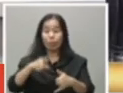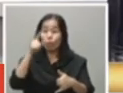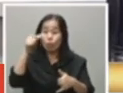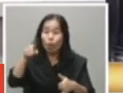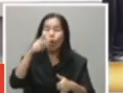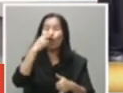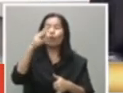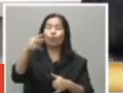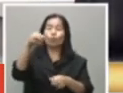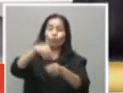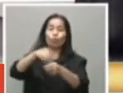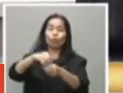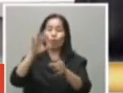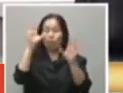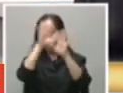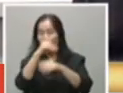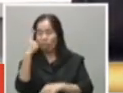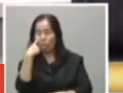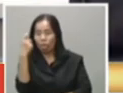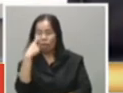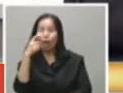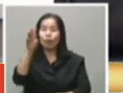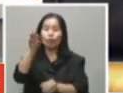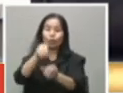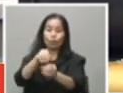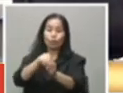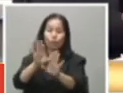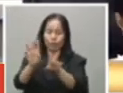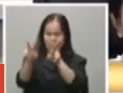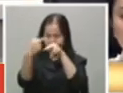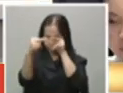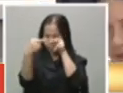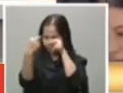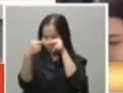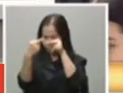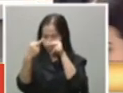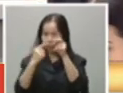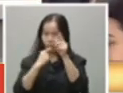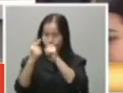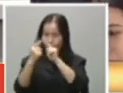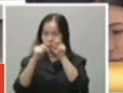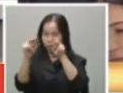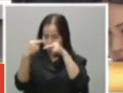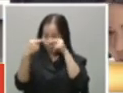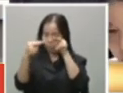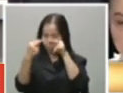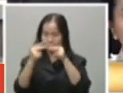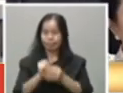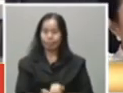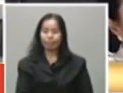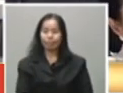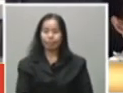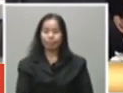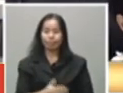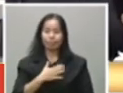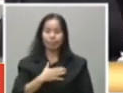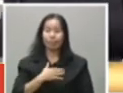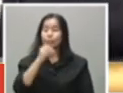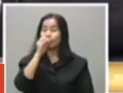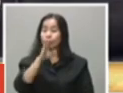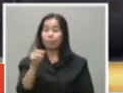อยู่ครับพอดีมันบังครับต้องตบตากันหน่อยเพราะอย่างน้อยๆได้คุยกันได้พูดกันเรื่องนี้ผมเรียนนะครับว่